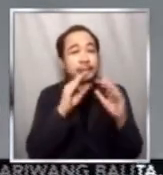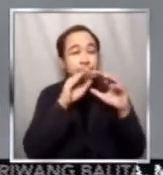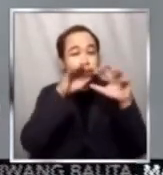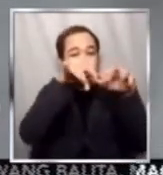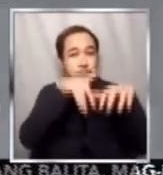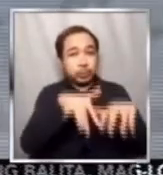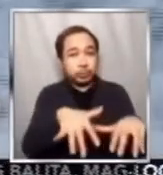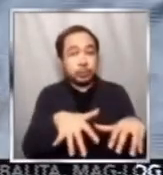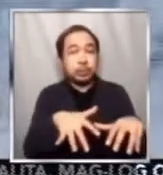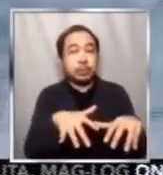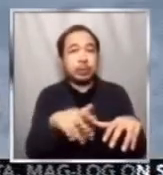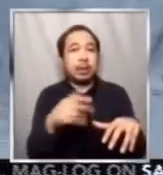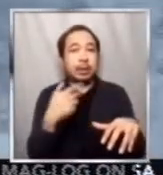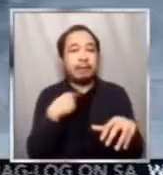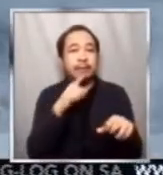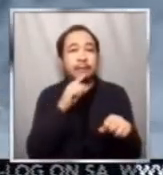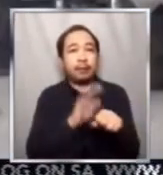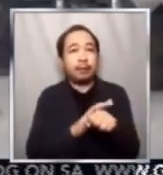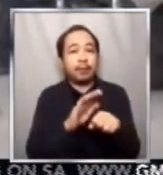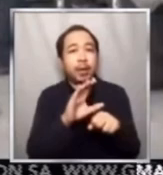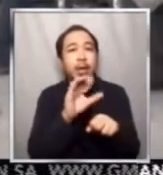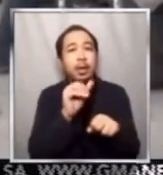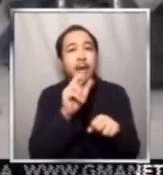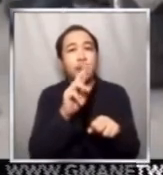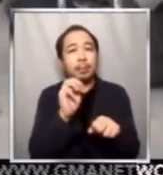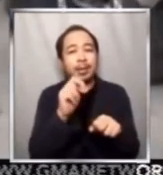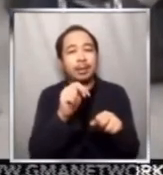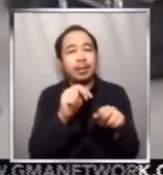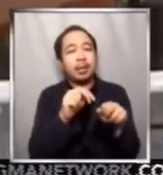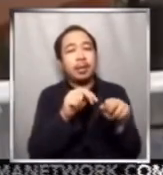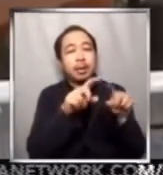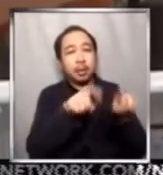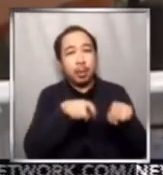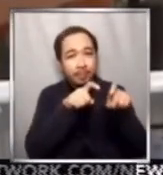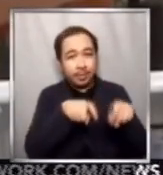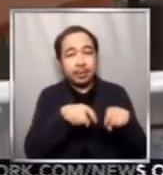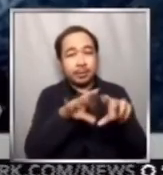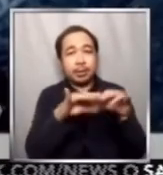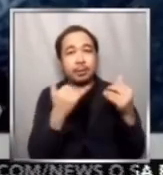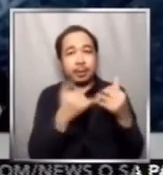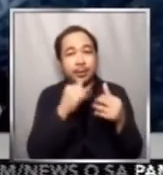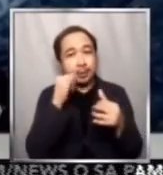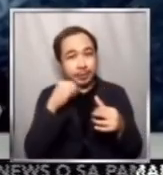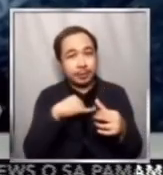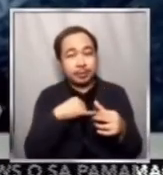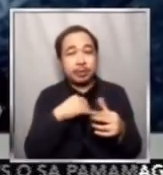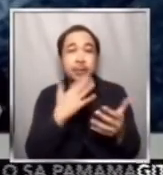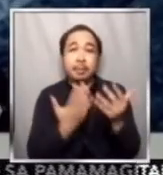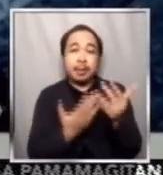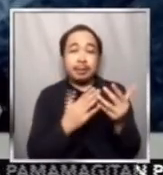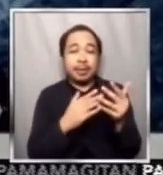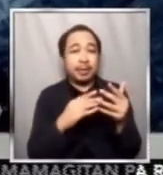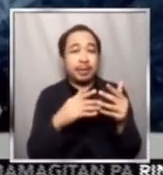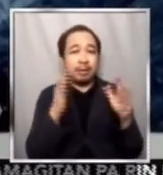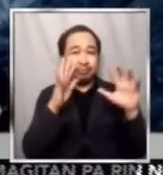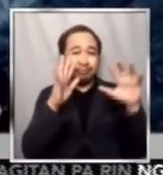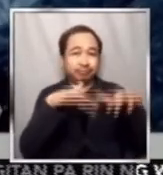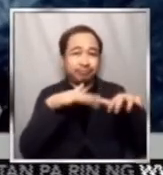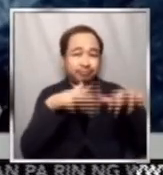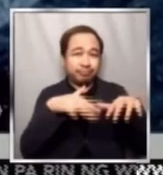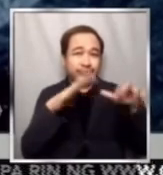Copper Corporation sa isang pahayag. Sabi ng kumpanya, maaaring lumambot daw ang lupa dahil sa pagtama ng bagyong